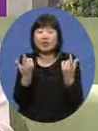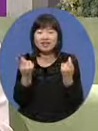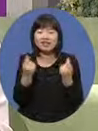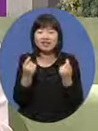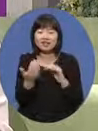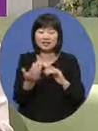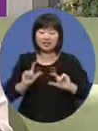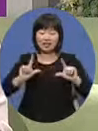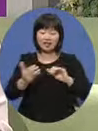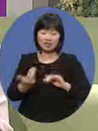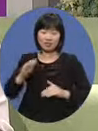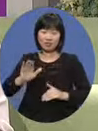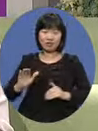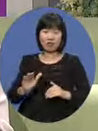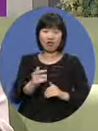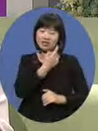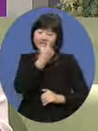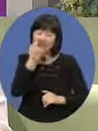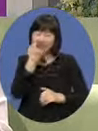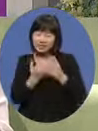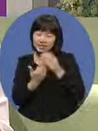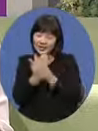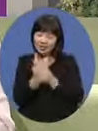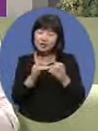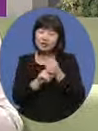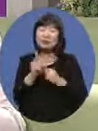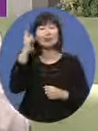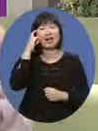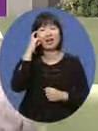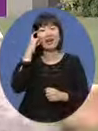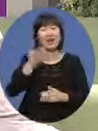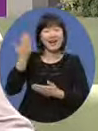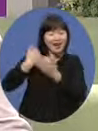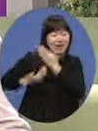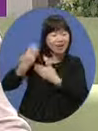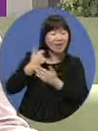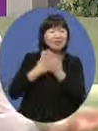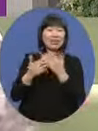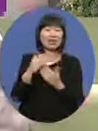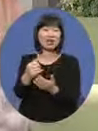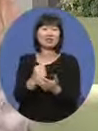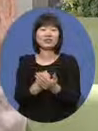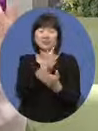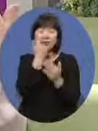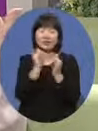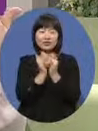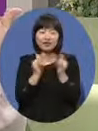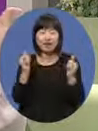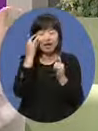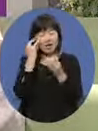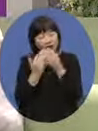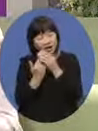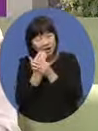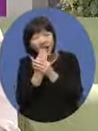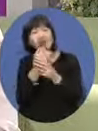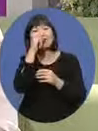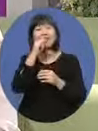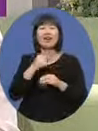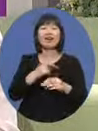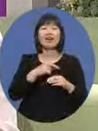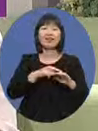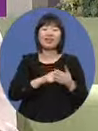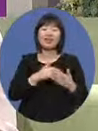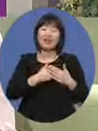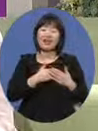증상들이 일어나는 그런 어떤 증후군들이 왜 생기냐면 과거의 경험을 가지고 본인들이 떠올려보면 가슴